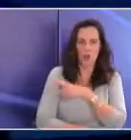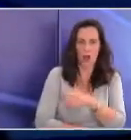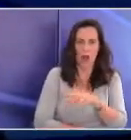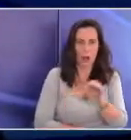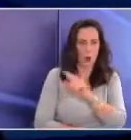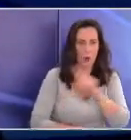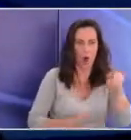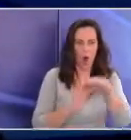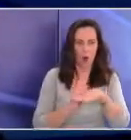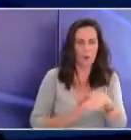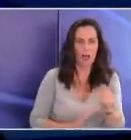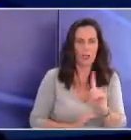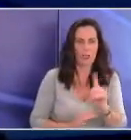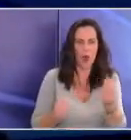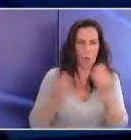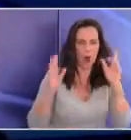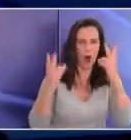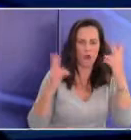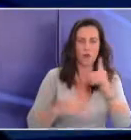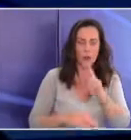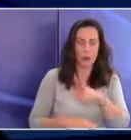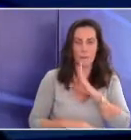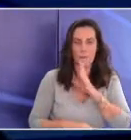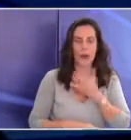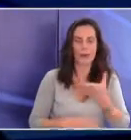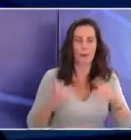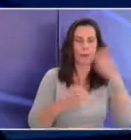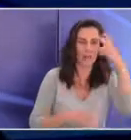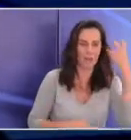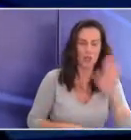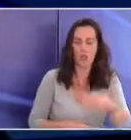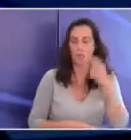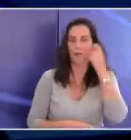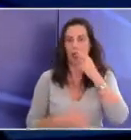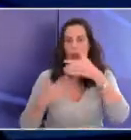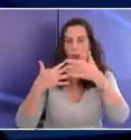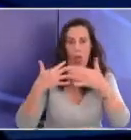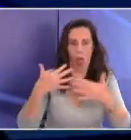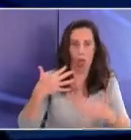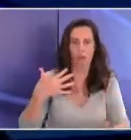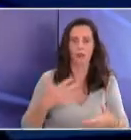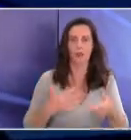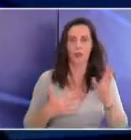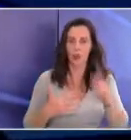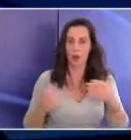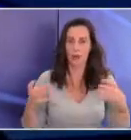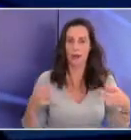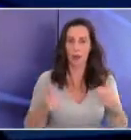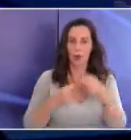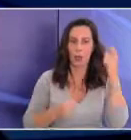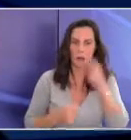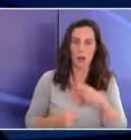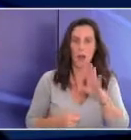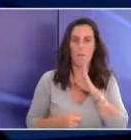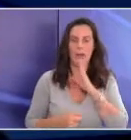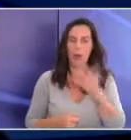ההימורים הבלתי חוקיים, הם לא האווירה הראשונה. יש להם, אתה יודע, בעיות במגזר הערבי, בפשיעה, אנחנו שומעים, ארגוני פשיעה שהרימו את הראש, עכשיו שאנחנו שומעים, בעיות